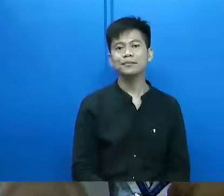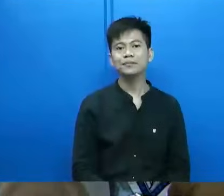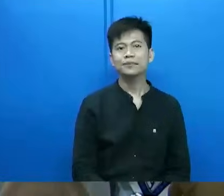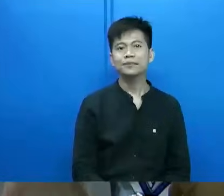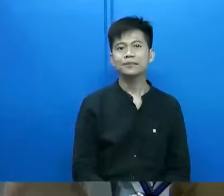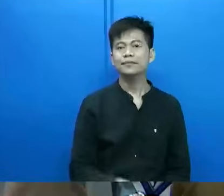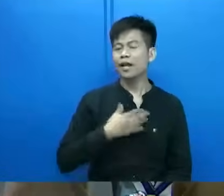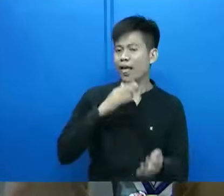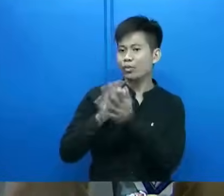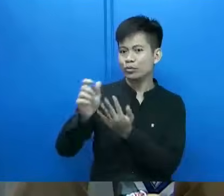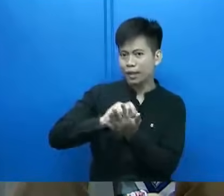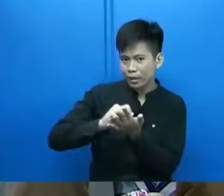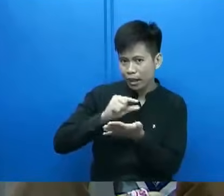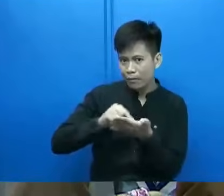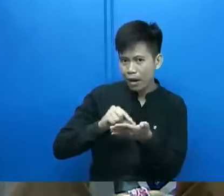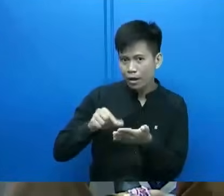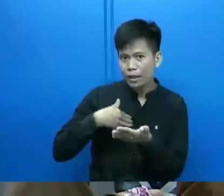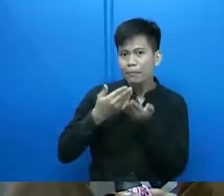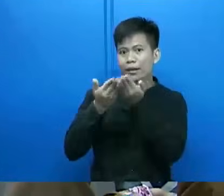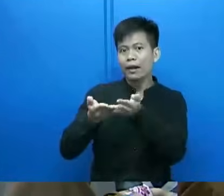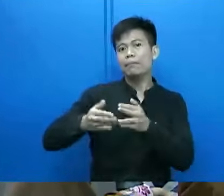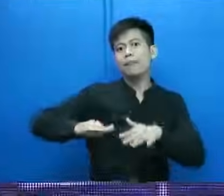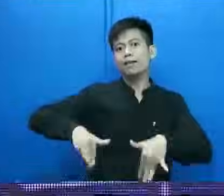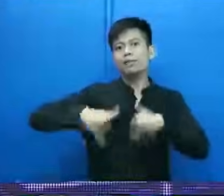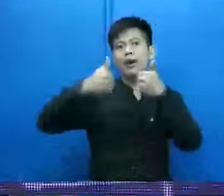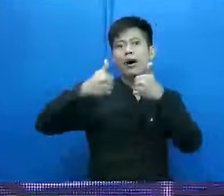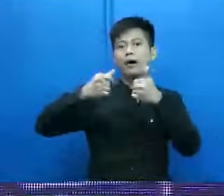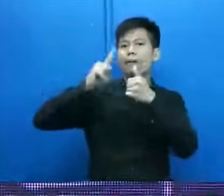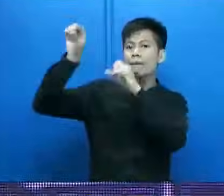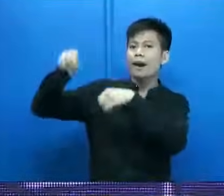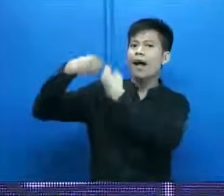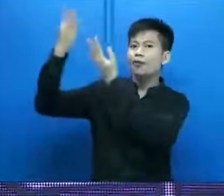Saya langsung mau catatkan namanya, saya berikan beasiswa untuk berangkat ke Sudan.